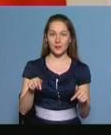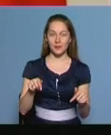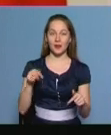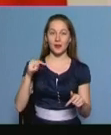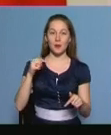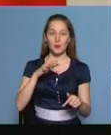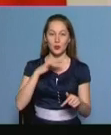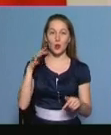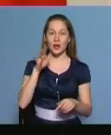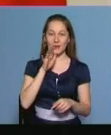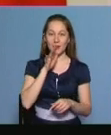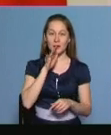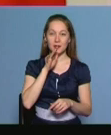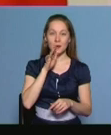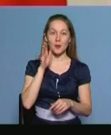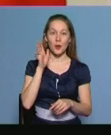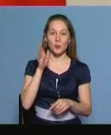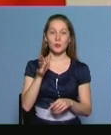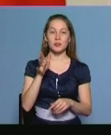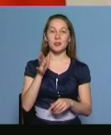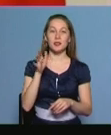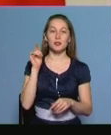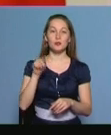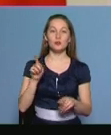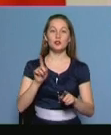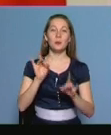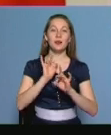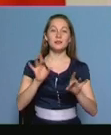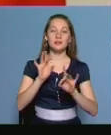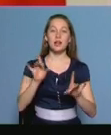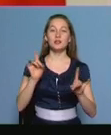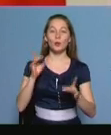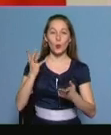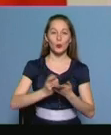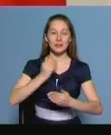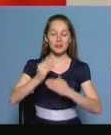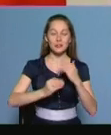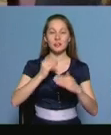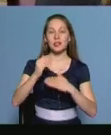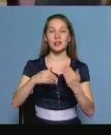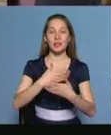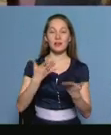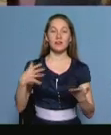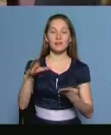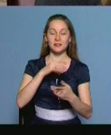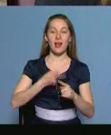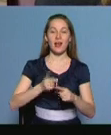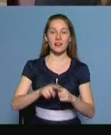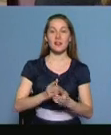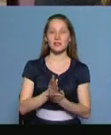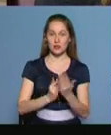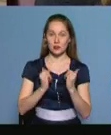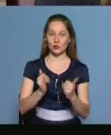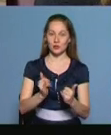Много времени займет на то, чтобы рассказать о ваших достижениях. Вы все этого абсолютно заслуживаете.